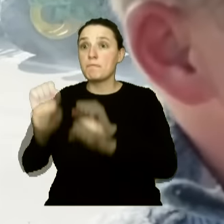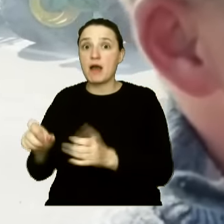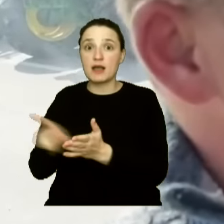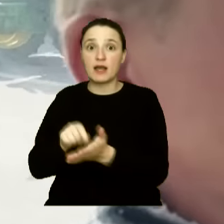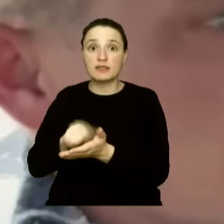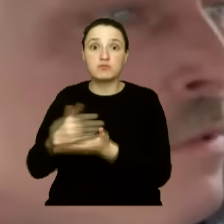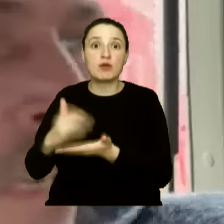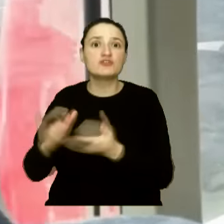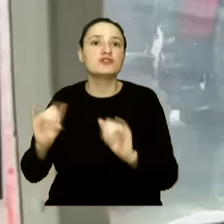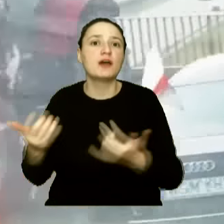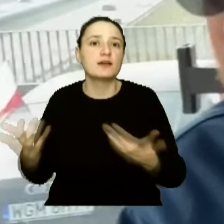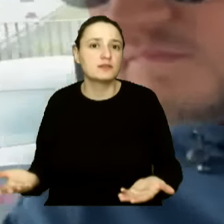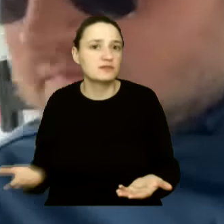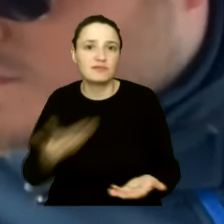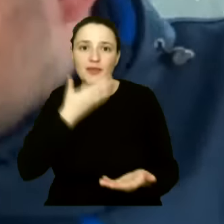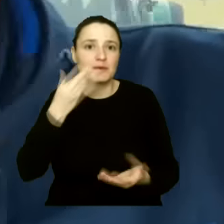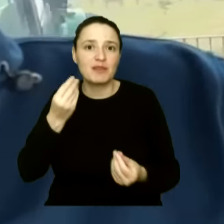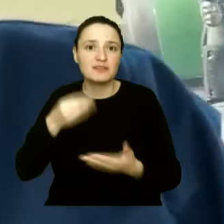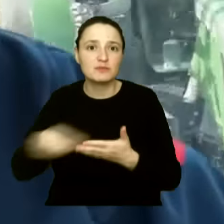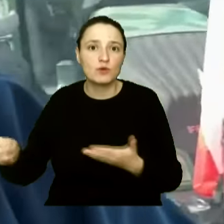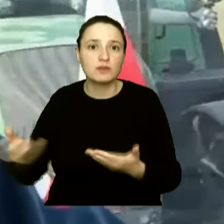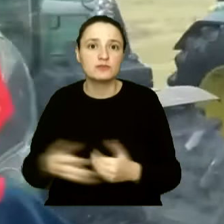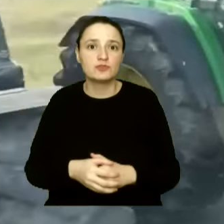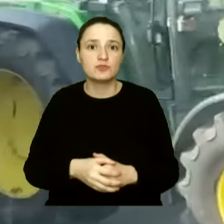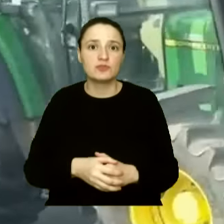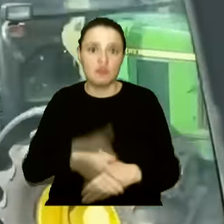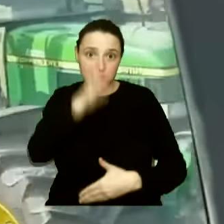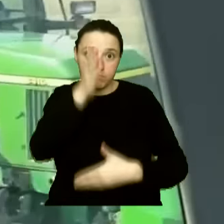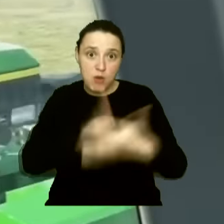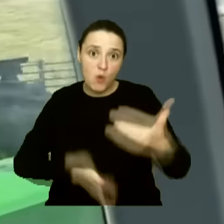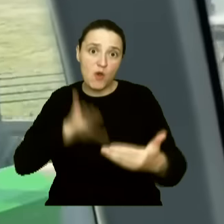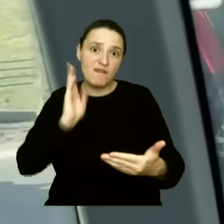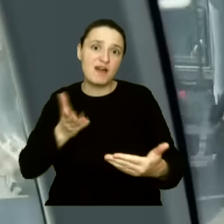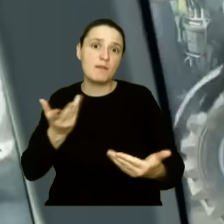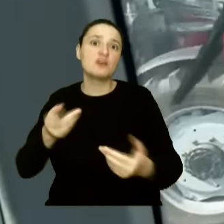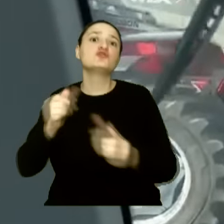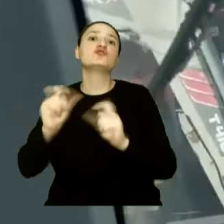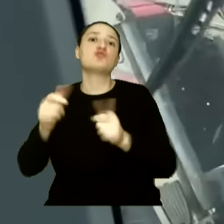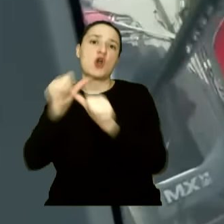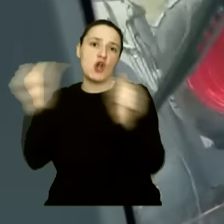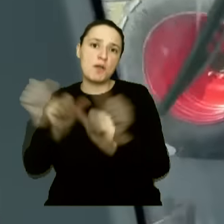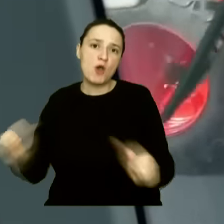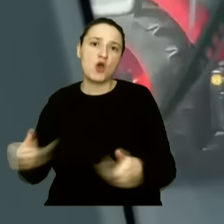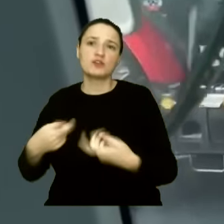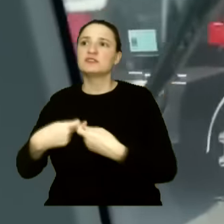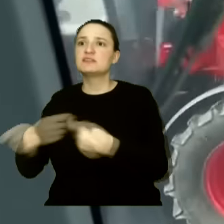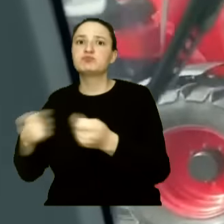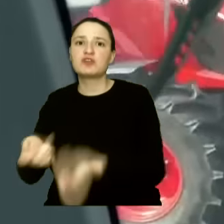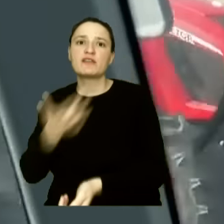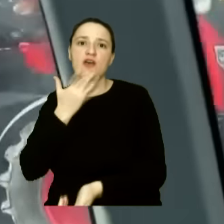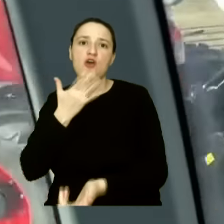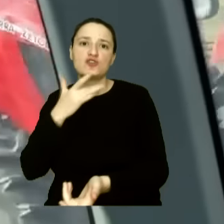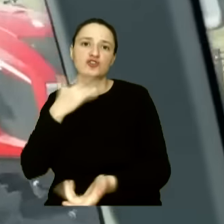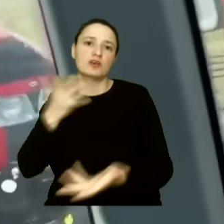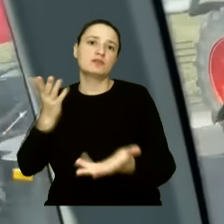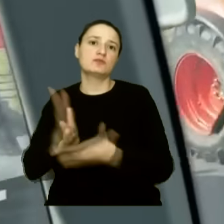będzie na to stać po prostu. Co drugie gospodarstwo może być przejęte przez komornika i sprzedane za grosze. No, nie wiem, wedle